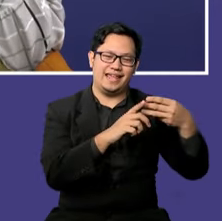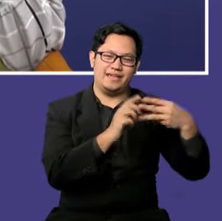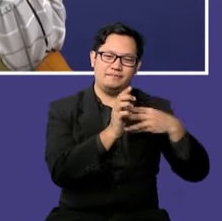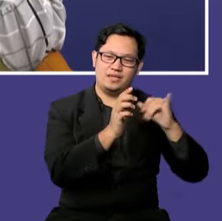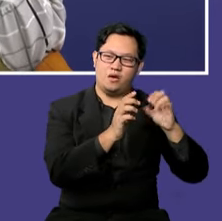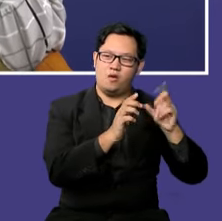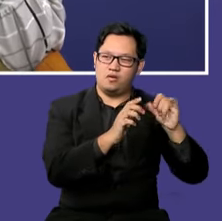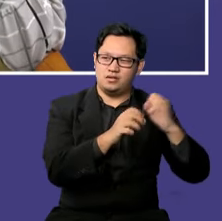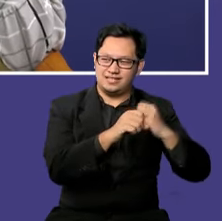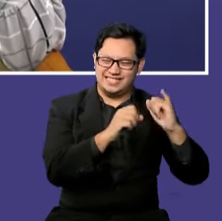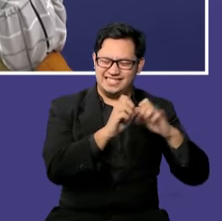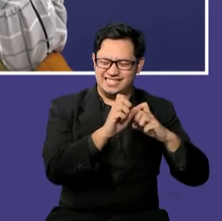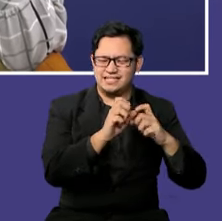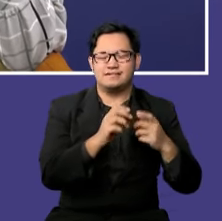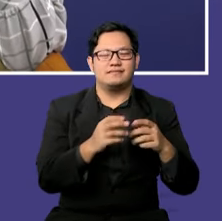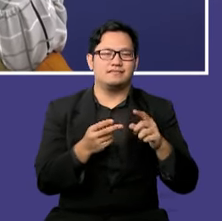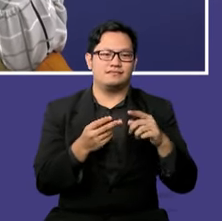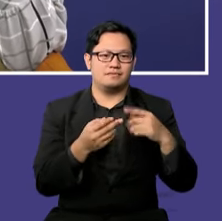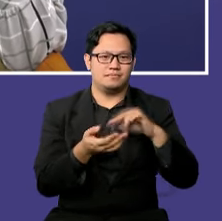sangat menyenangi